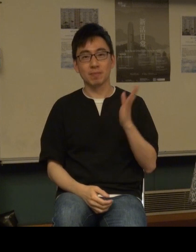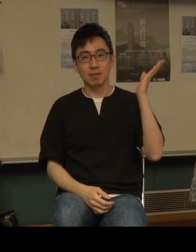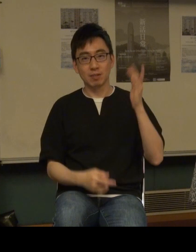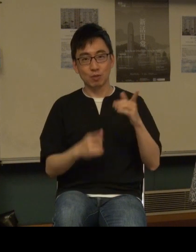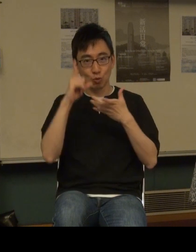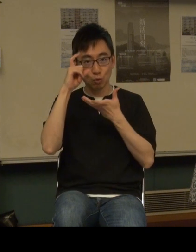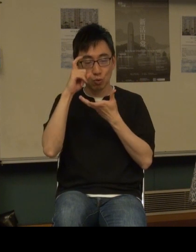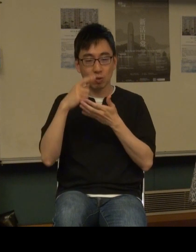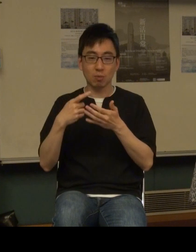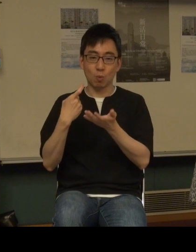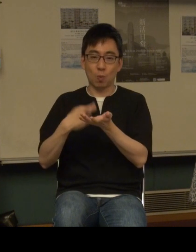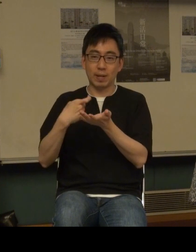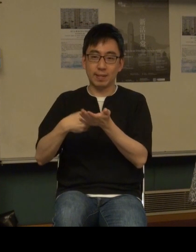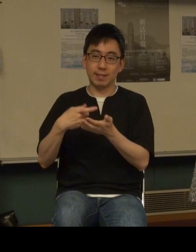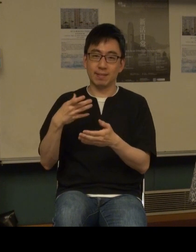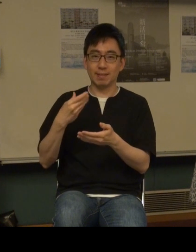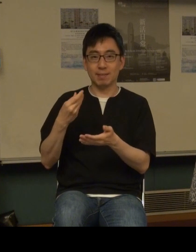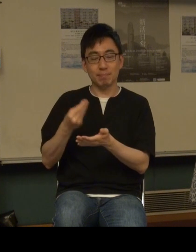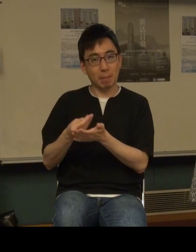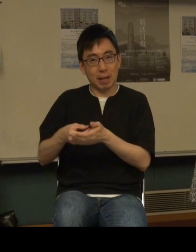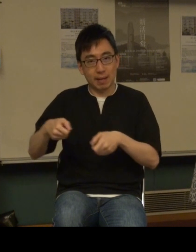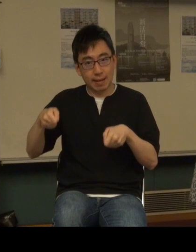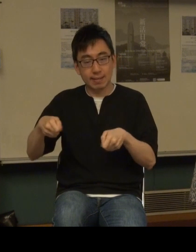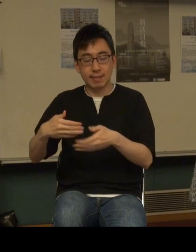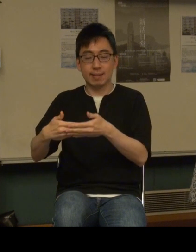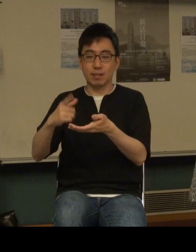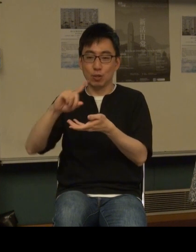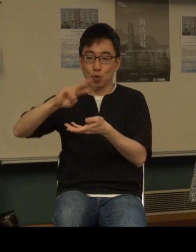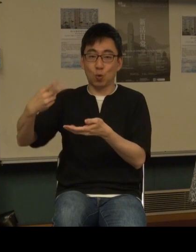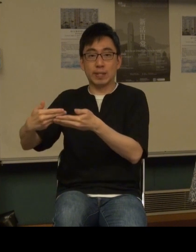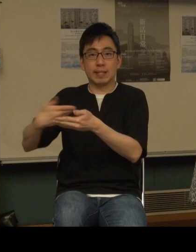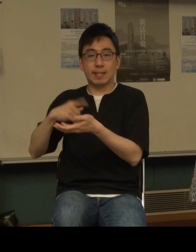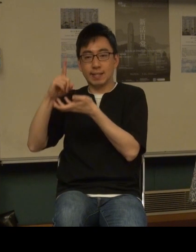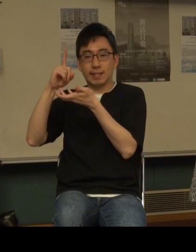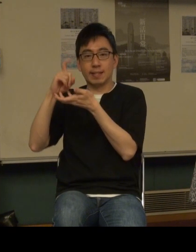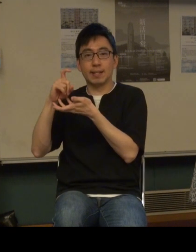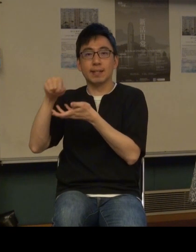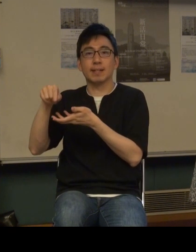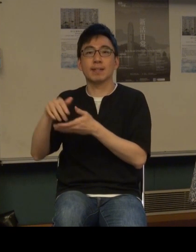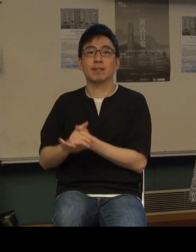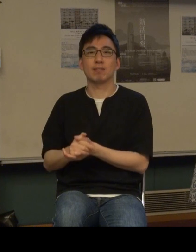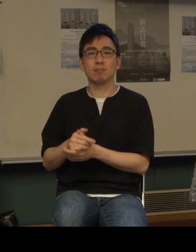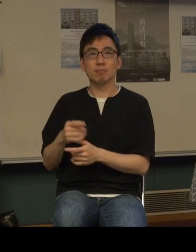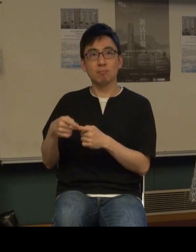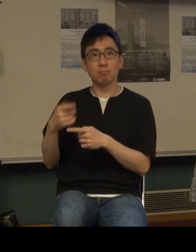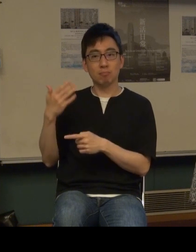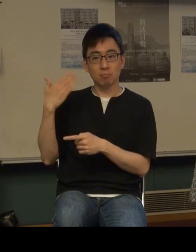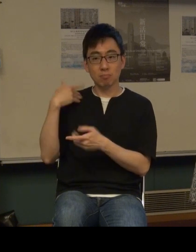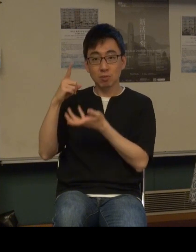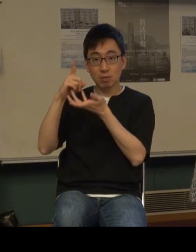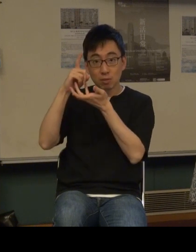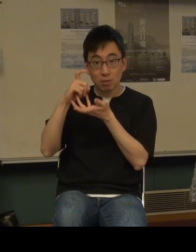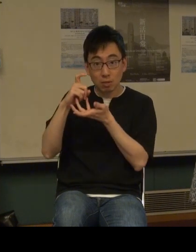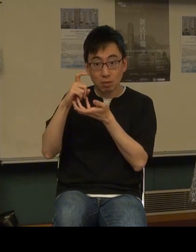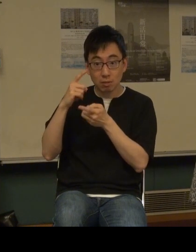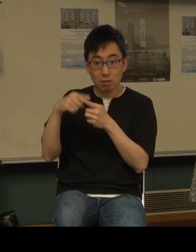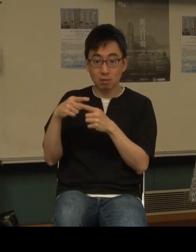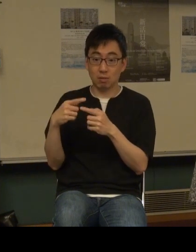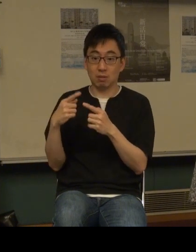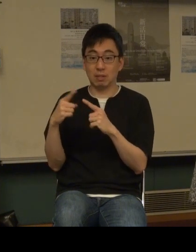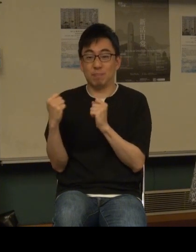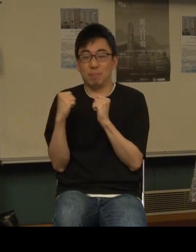仔街市咧改建之前咧影低嘅嚇。咁啊，就比以前咧呢個情況啊，真係擁擠咗